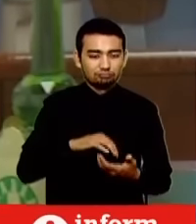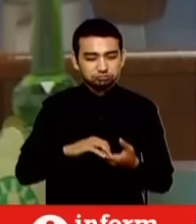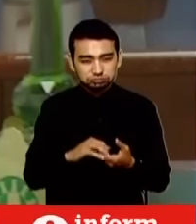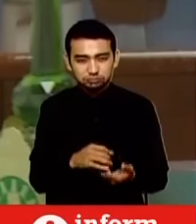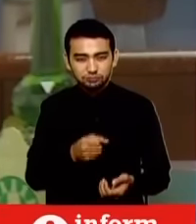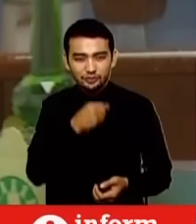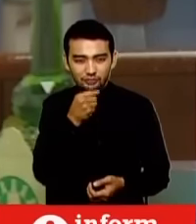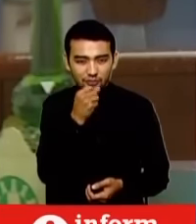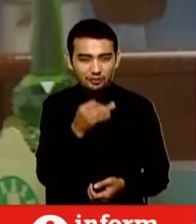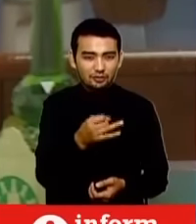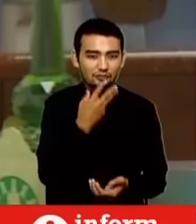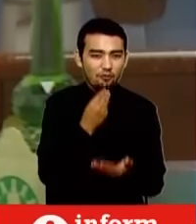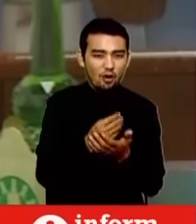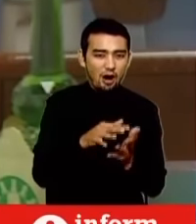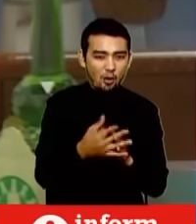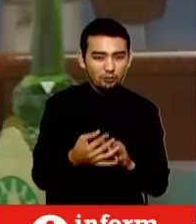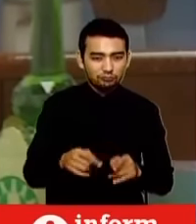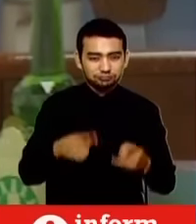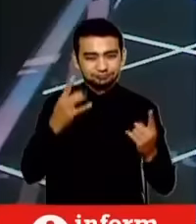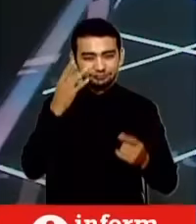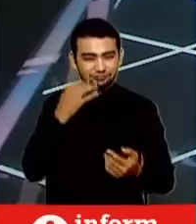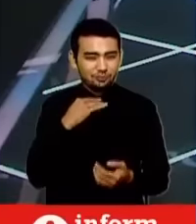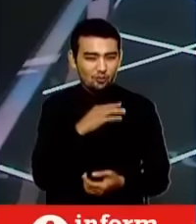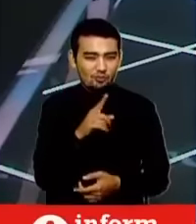и прославлять свой аул.